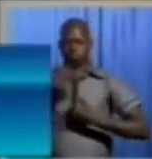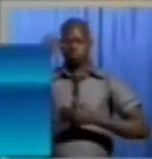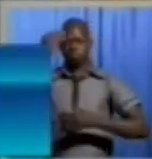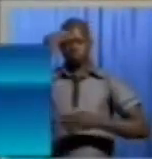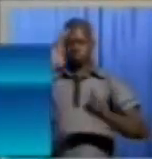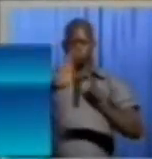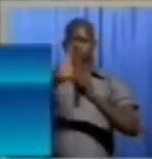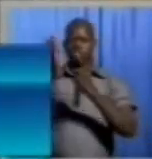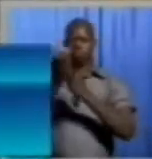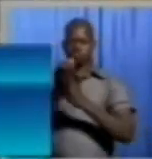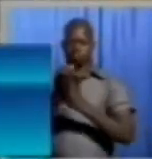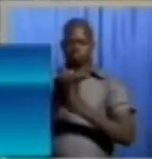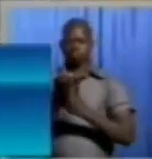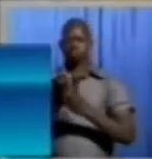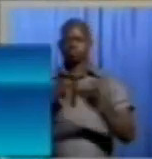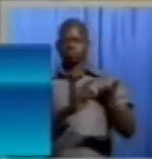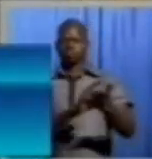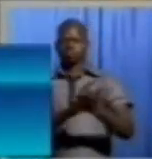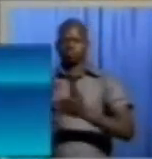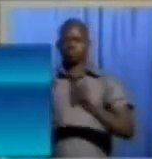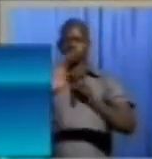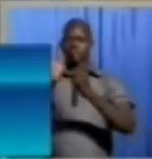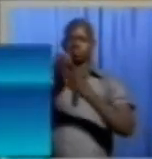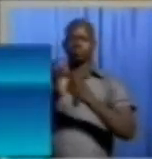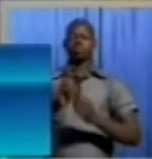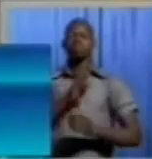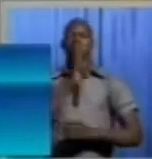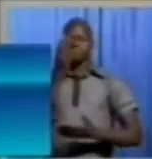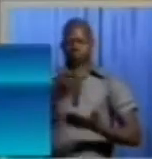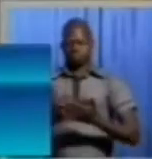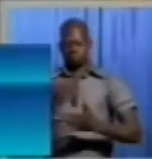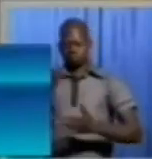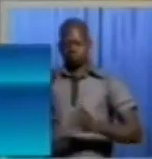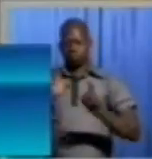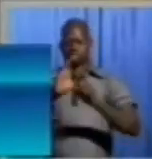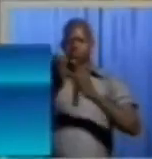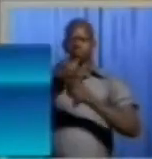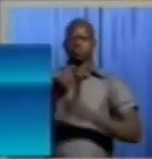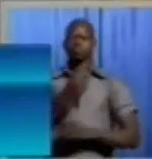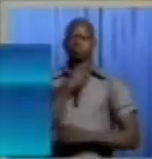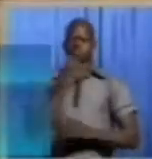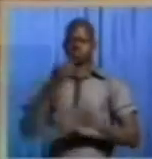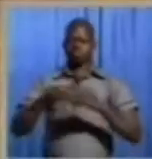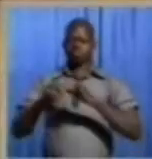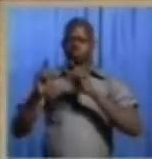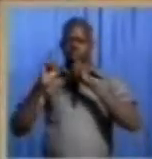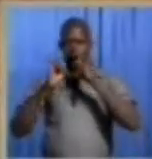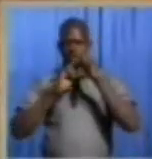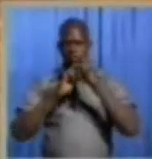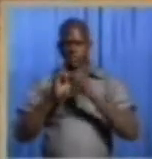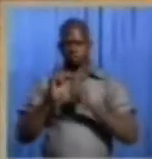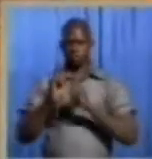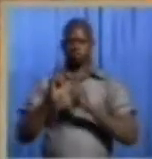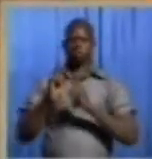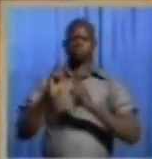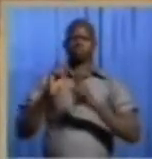culture, si on a une semaine de la culture, c'est que nous sommes riches en culture. Ce que je disais dans mon discours, que la culture,